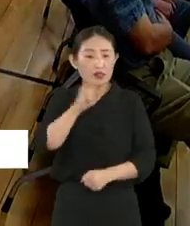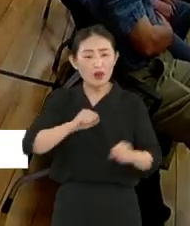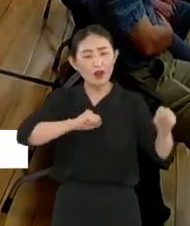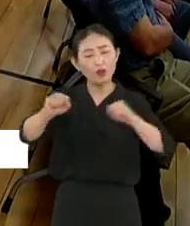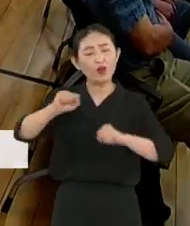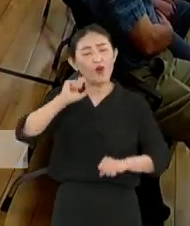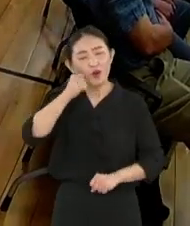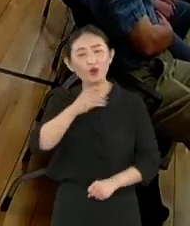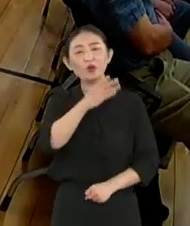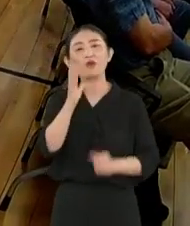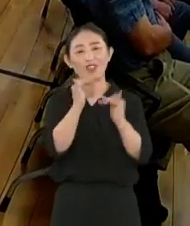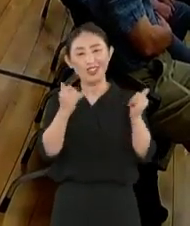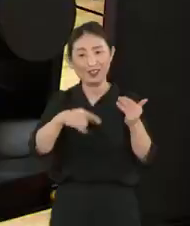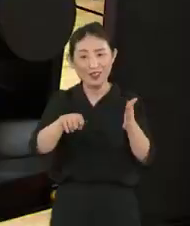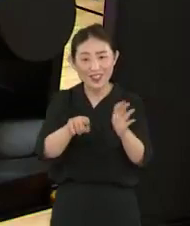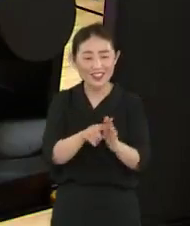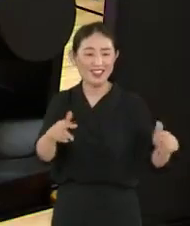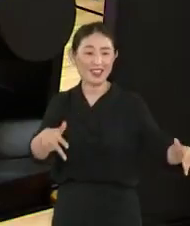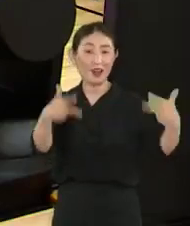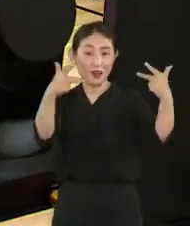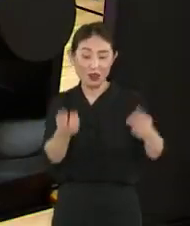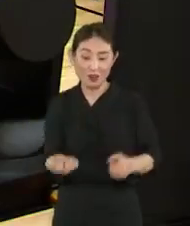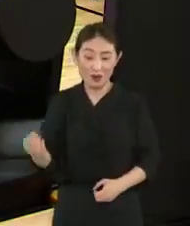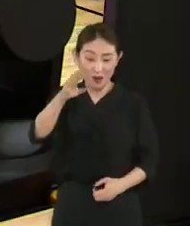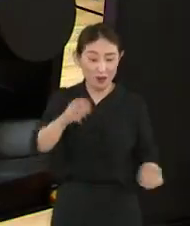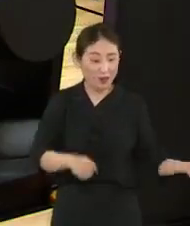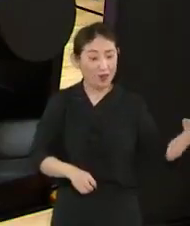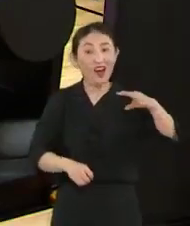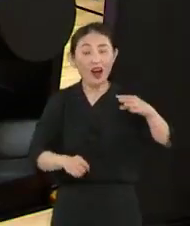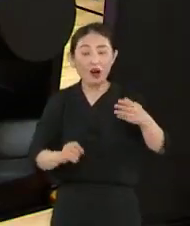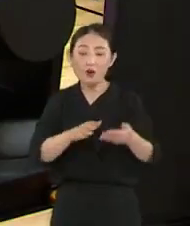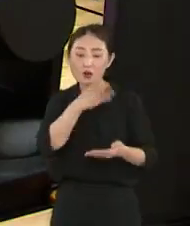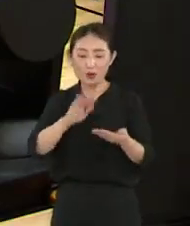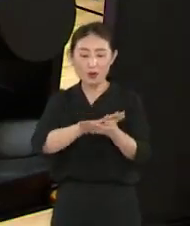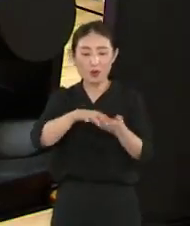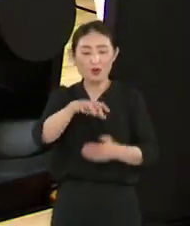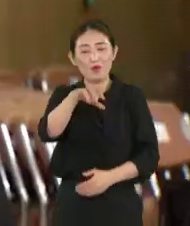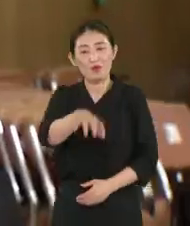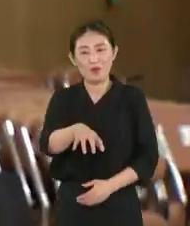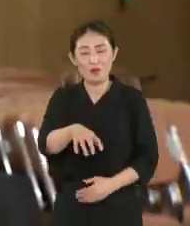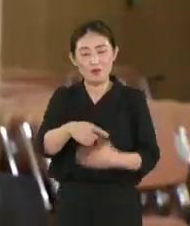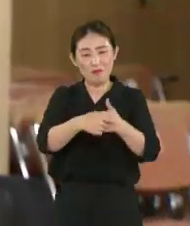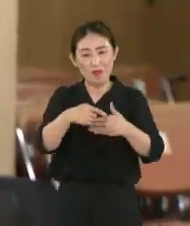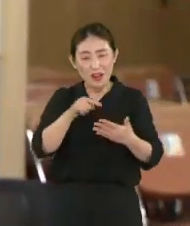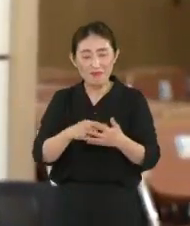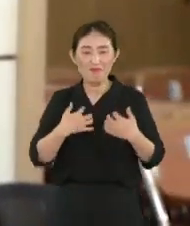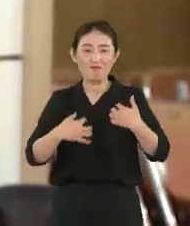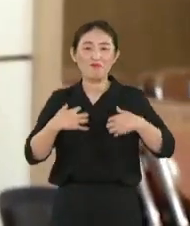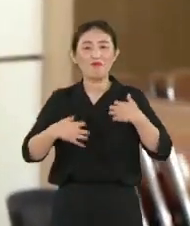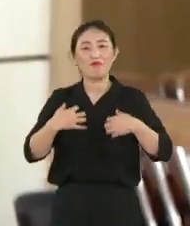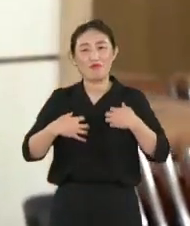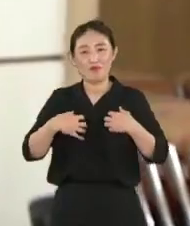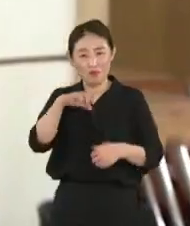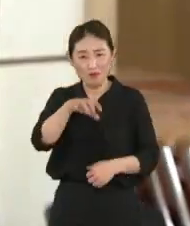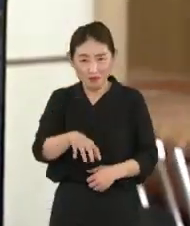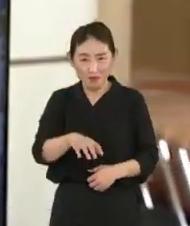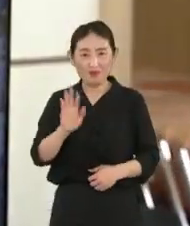어르신들께 온라인으로 연결된 경로당 은 마음을 기댈 또다른 공간이 됐습니다 tjb 김솔